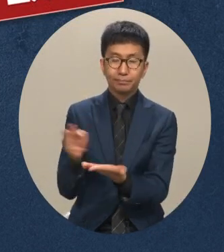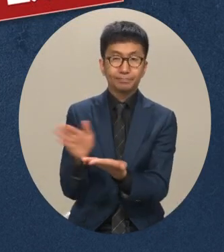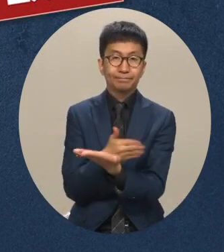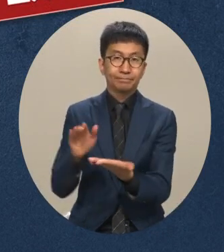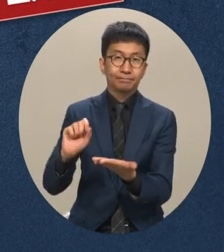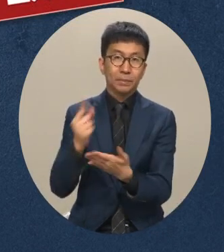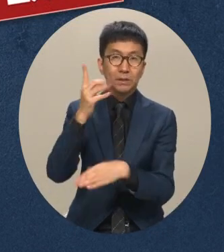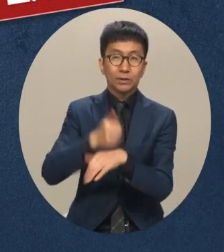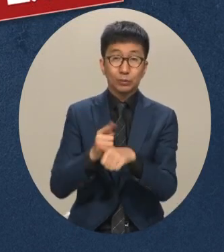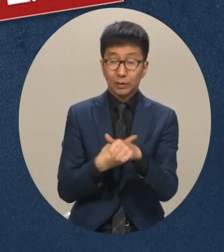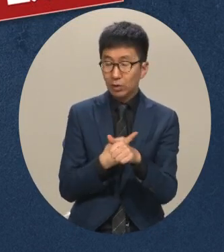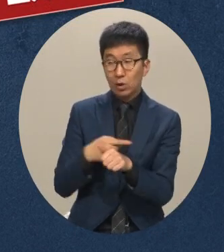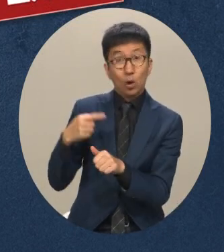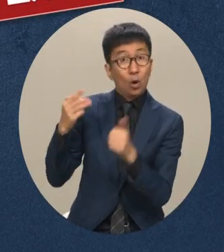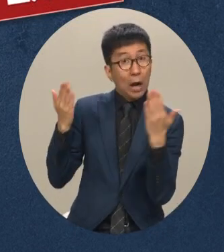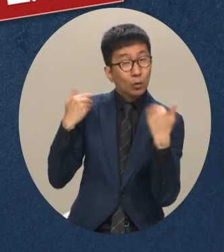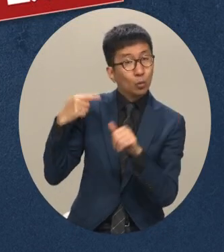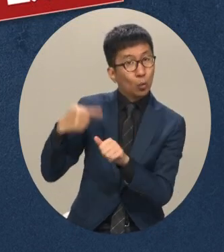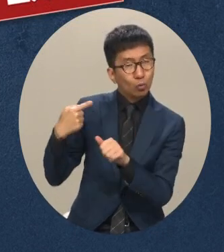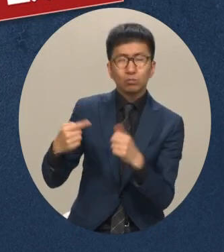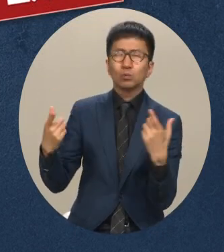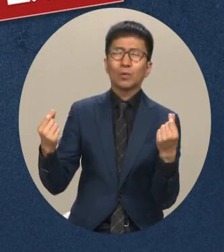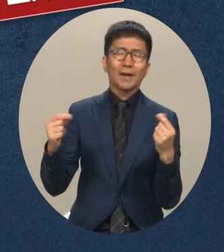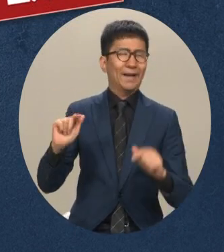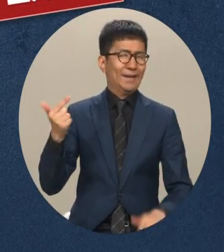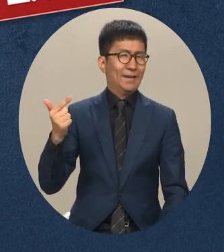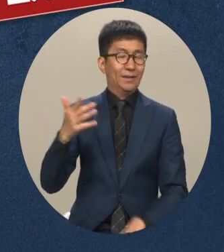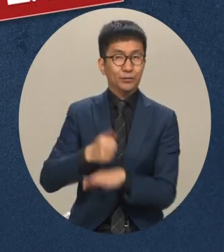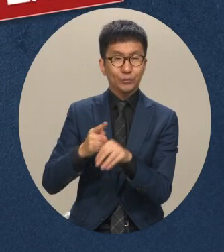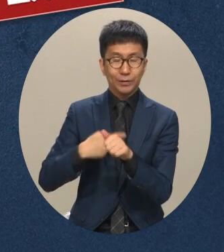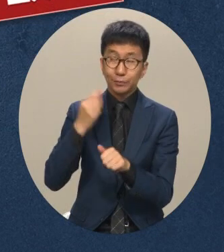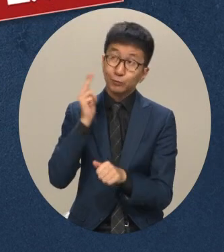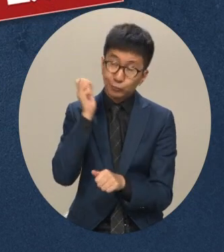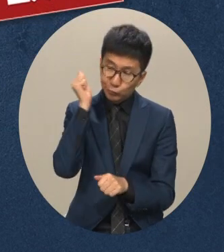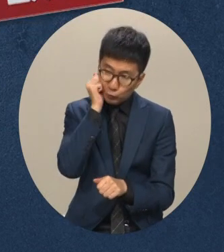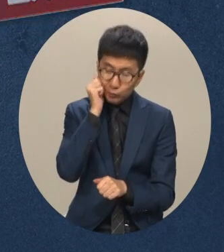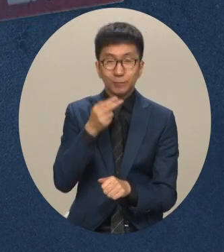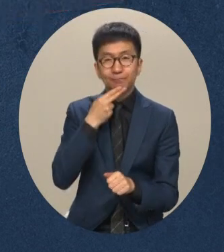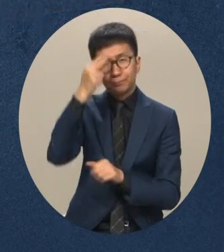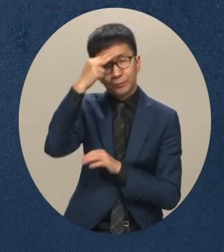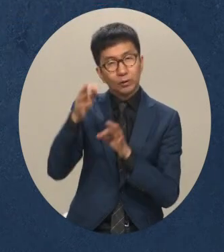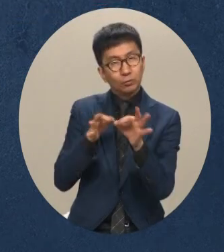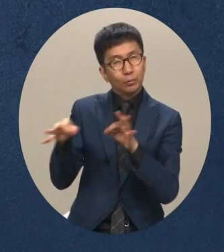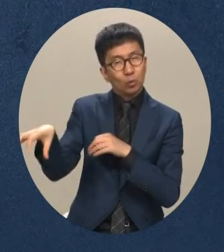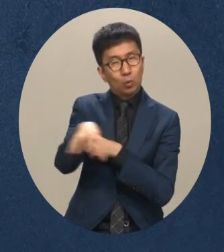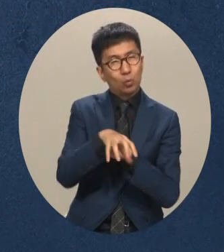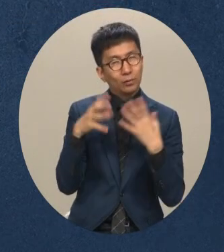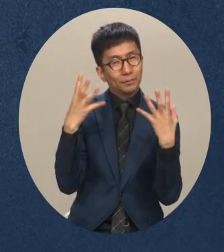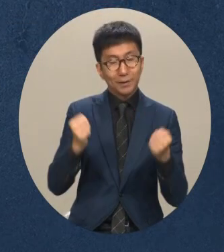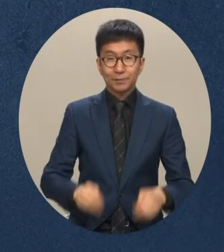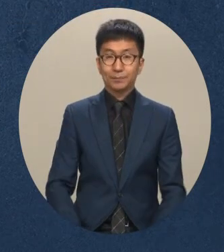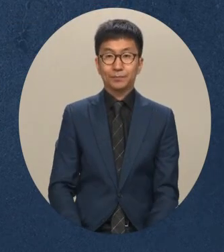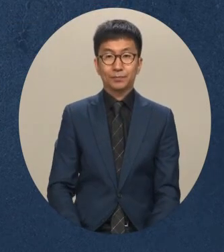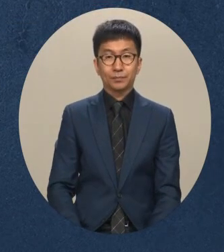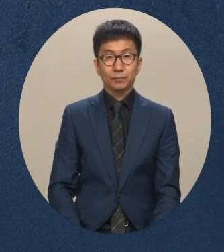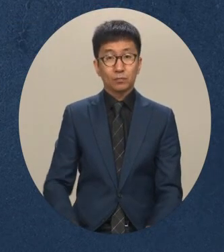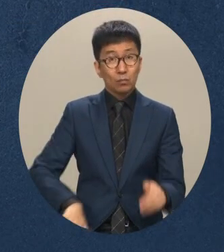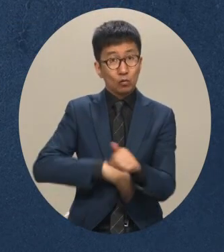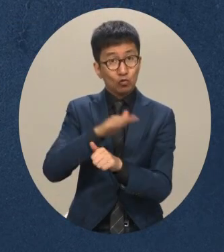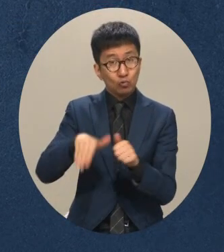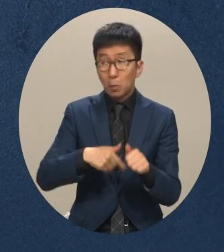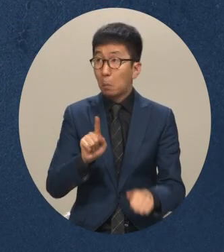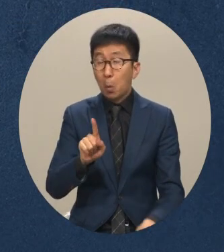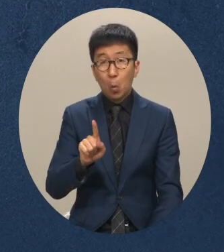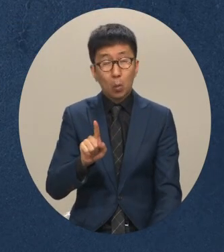학교와 같은 교육기관이 아니어서 유해 시설 규제 대상에서도 빠져 있습니다 문제는 어린이 집 인근에 현재 어떤 유회